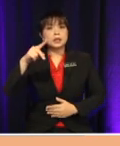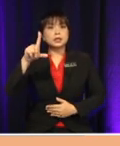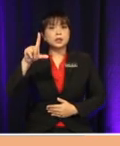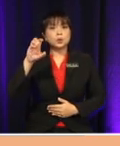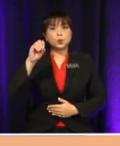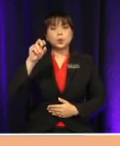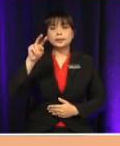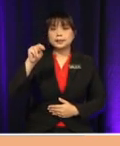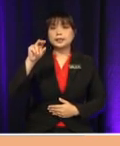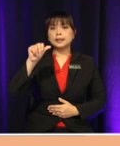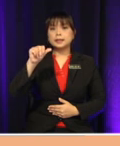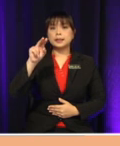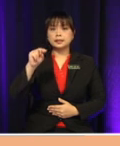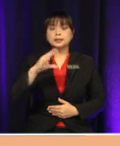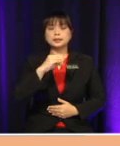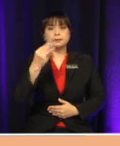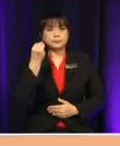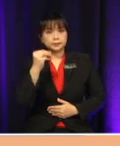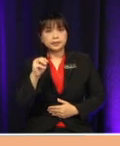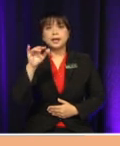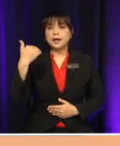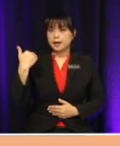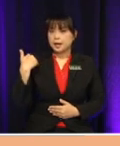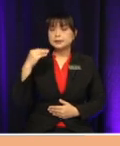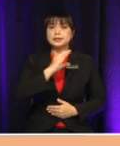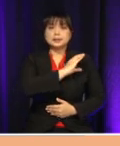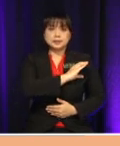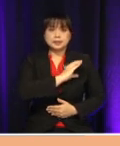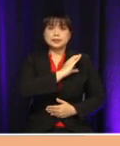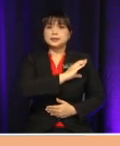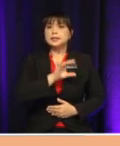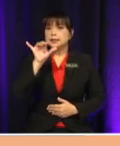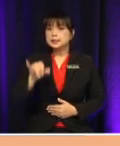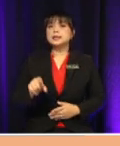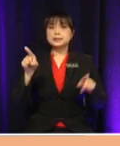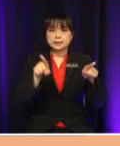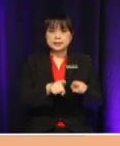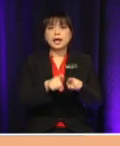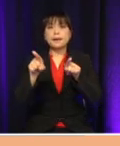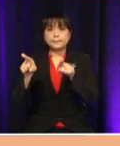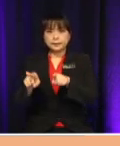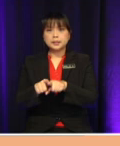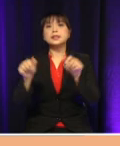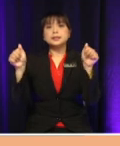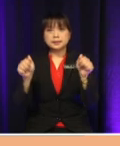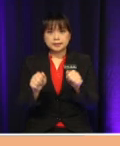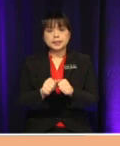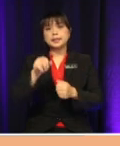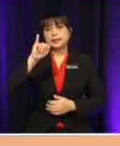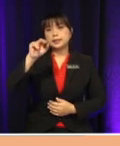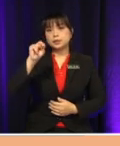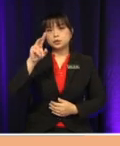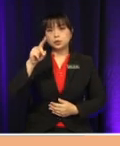ciri yang sama seperti Indo kalau dia daripada yang asas yang sama semua itu adalah yang sama